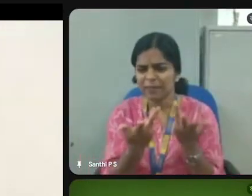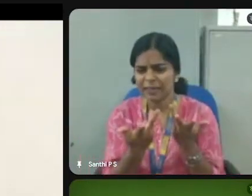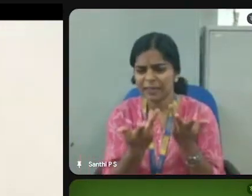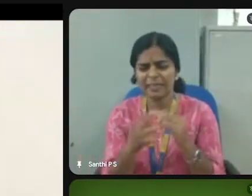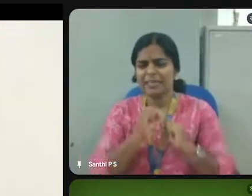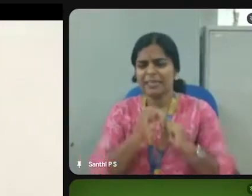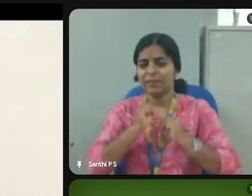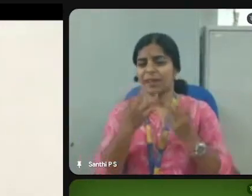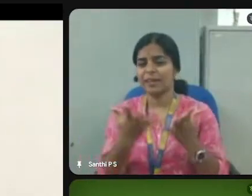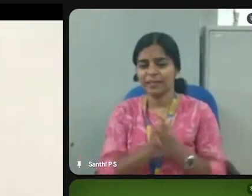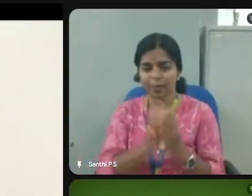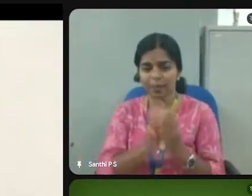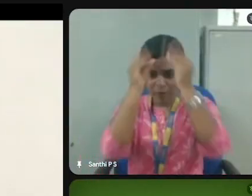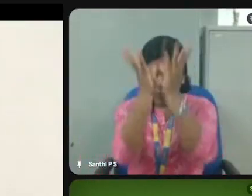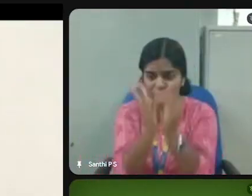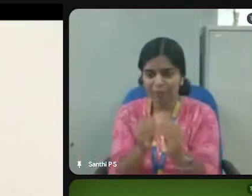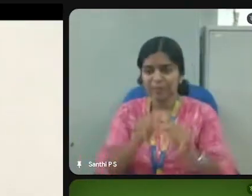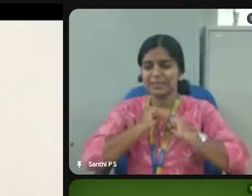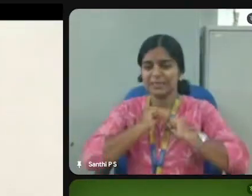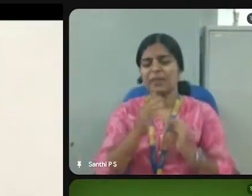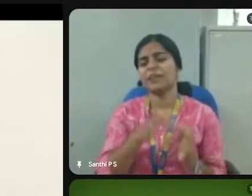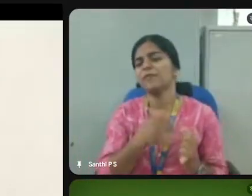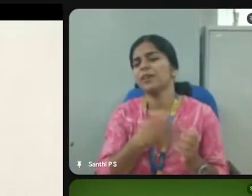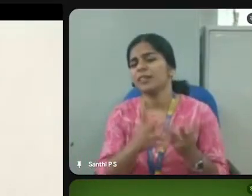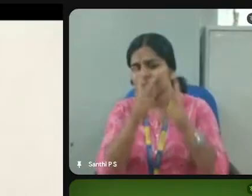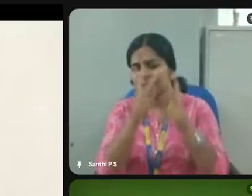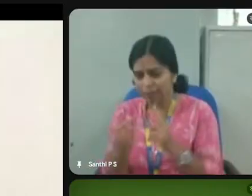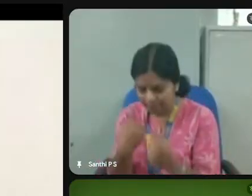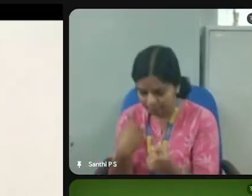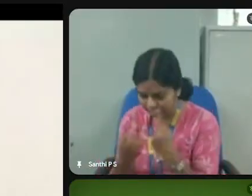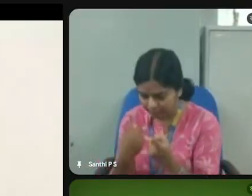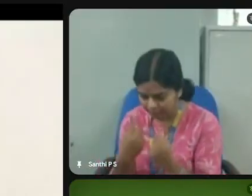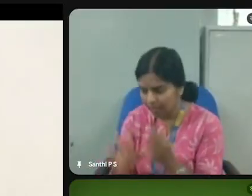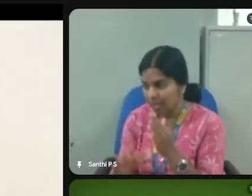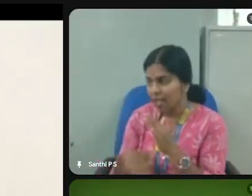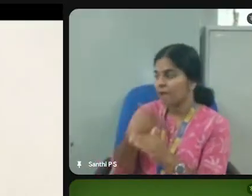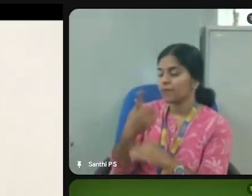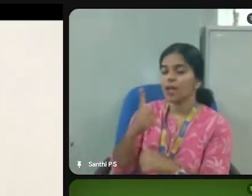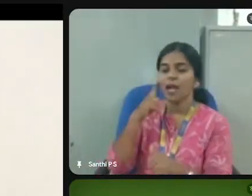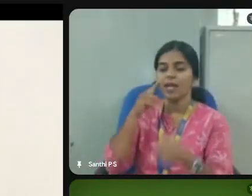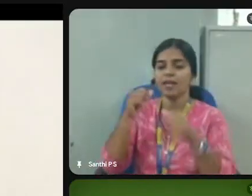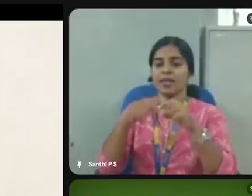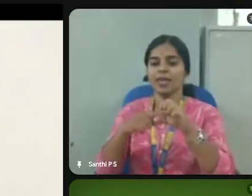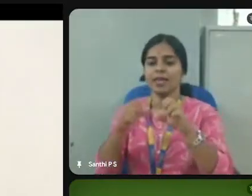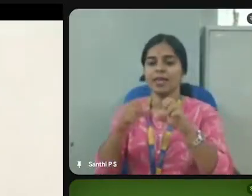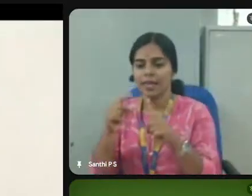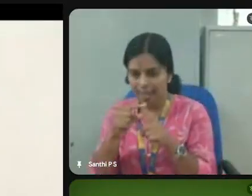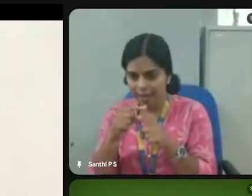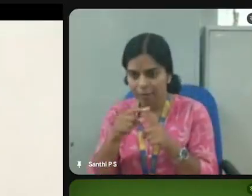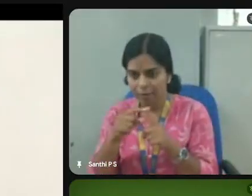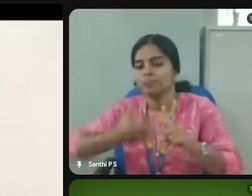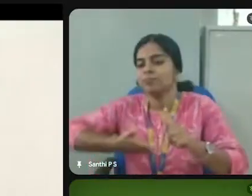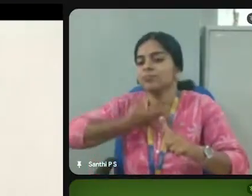ഏത് രീതിയിലാണെന്നുള്ളത് നമ്മൾ കൃത്യമായി അസസ് ചെയ്തിട്ട് ഒരു IEP ഇൻഡിവിജ്വലൈസ്ഡ് ട്രെയിനിങ് പ്രോഗ്രാം